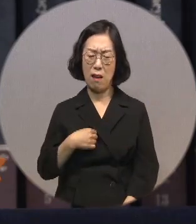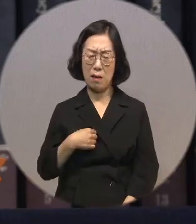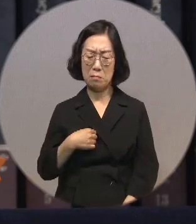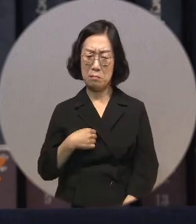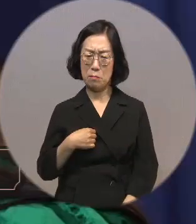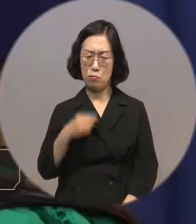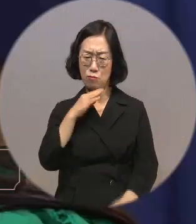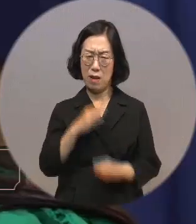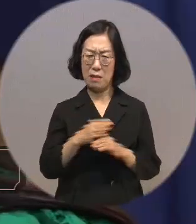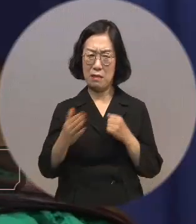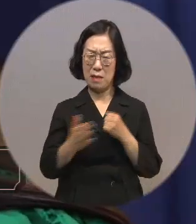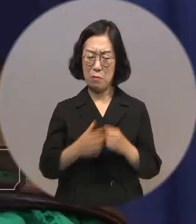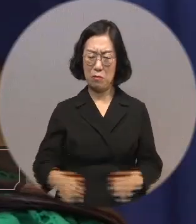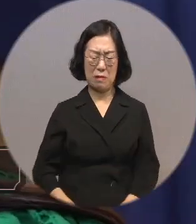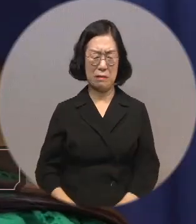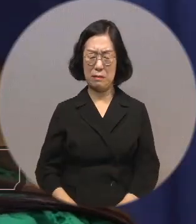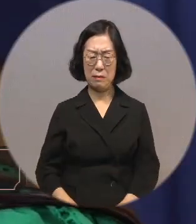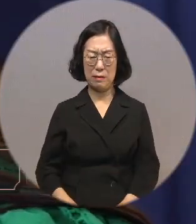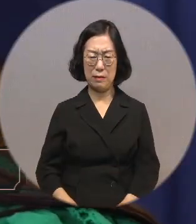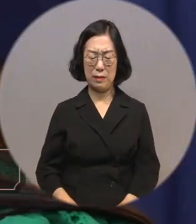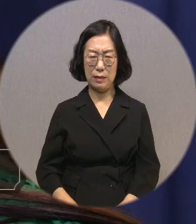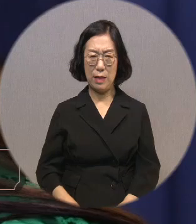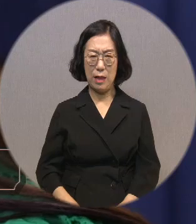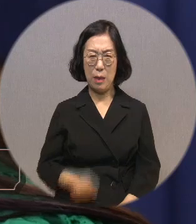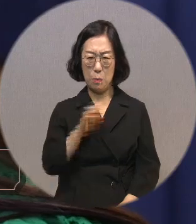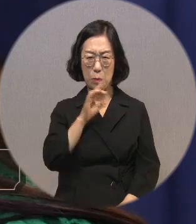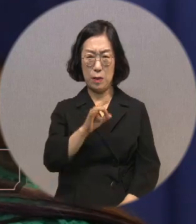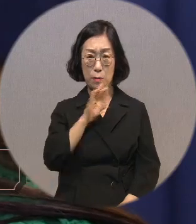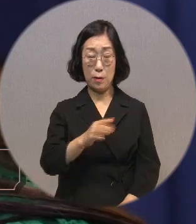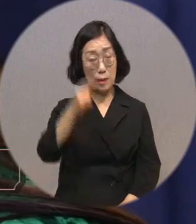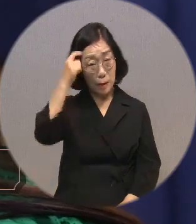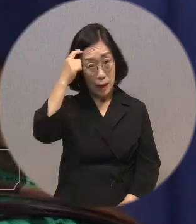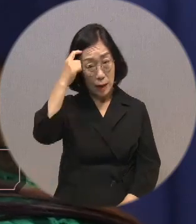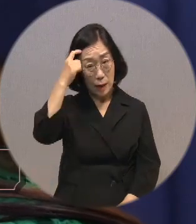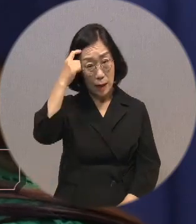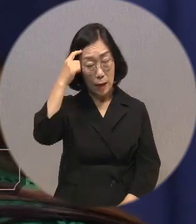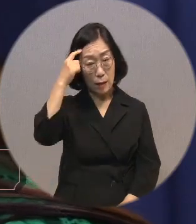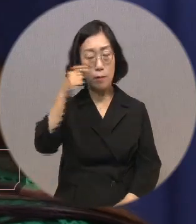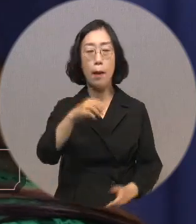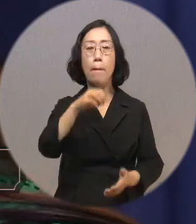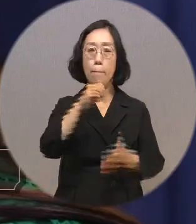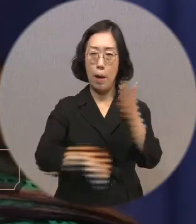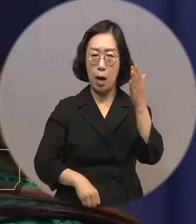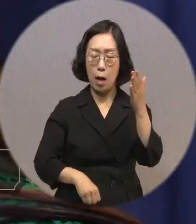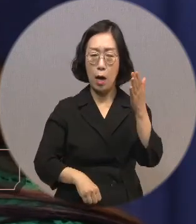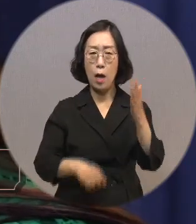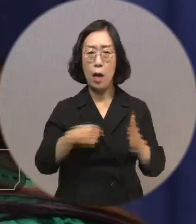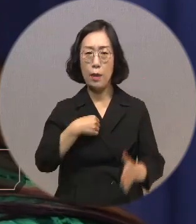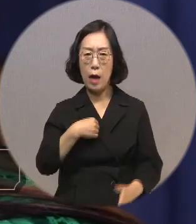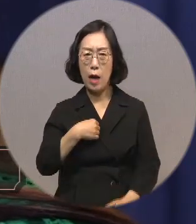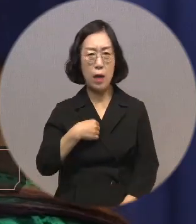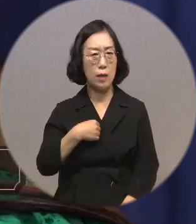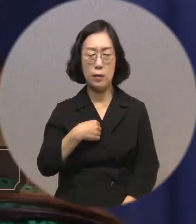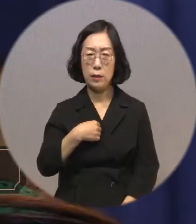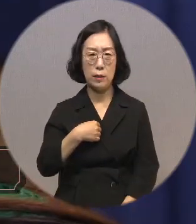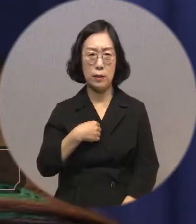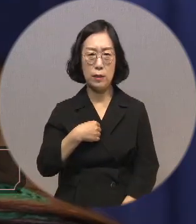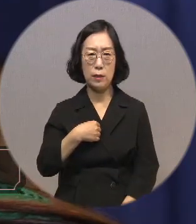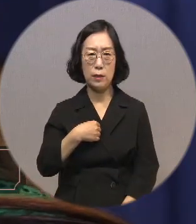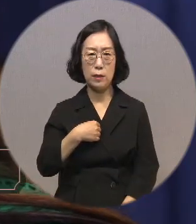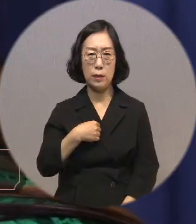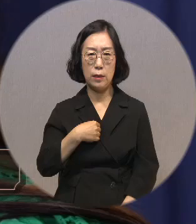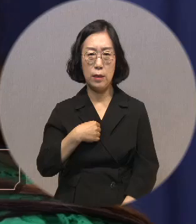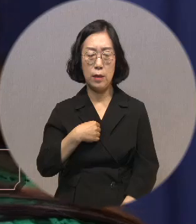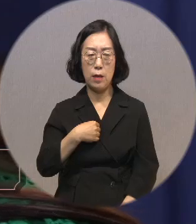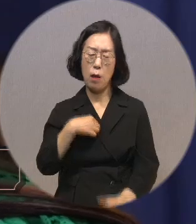버렸으면 좋겠어요. 외부적인 환경이 내 안에 있는 잠재성을 짓밟고 나 자신을 정의하게 만들지 않았으면